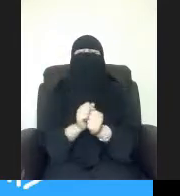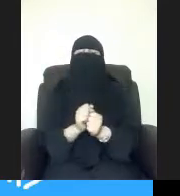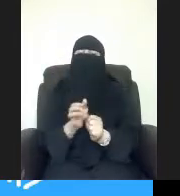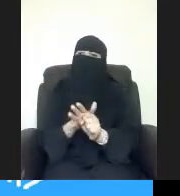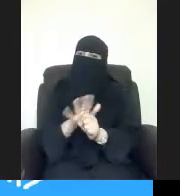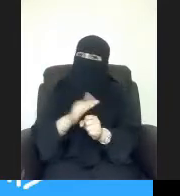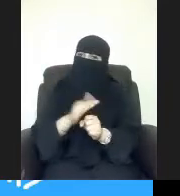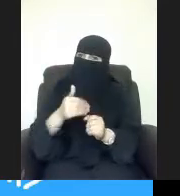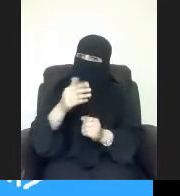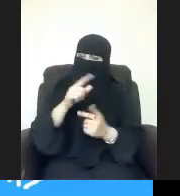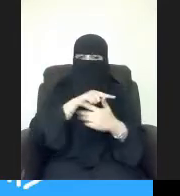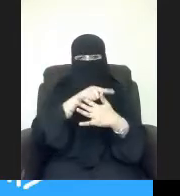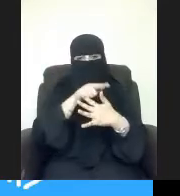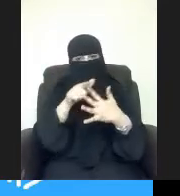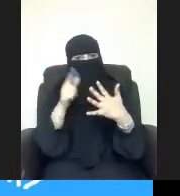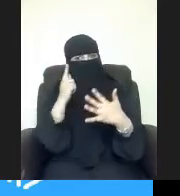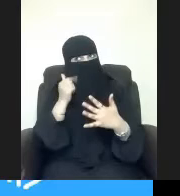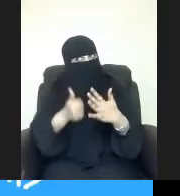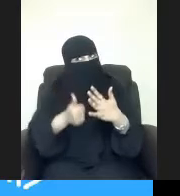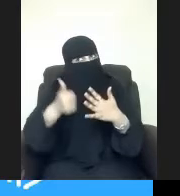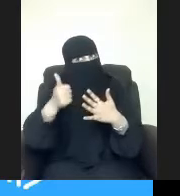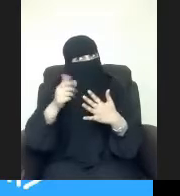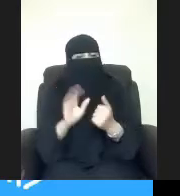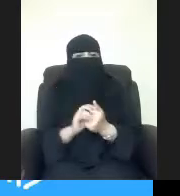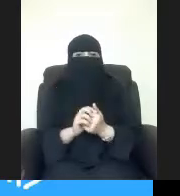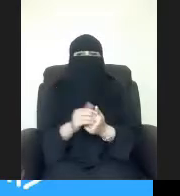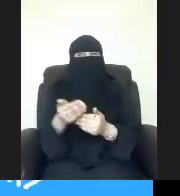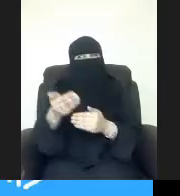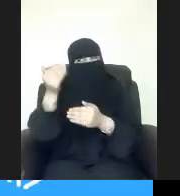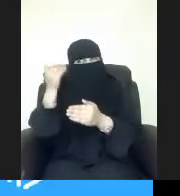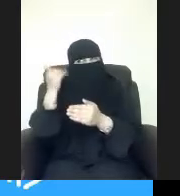بمكاسب كثيرة، لابد ولا يجب أن نعود إلى الصفر.